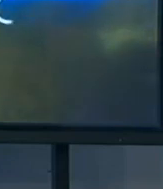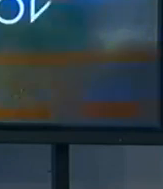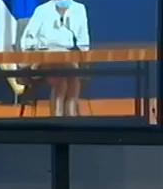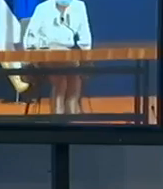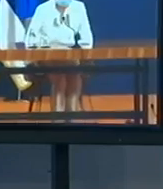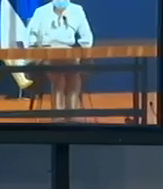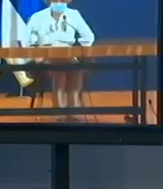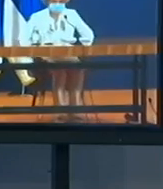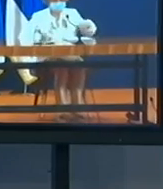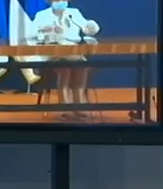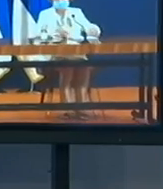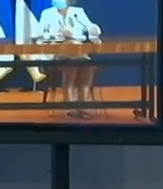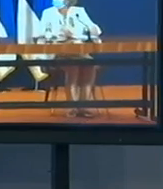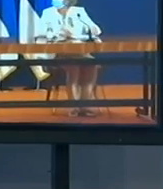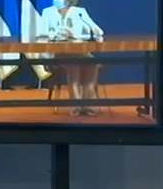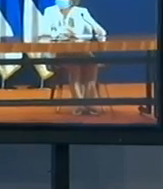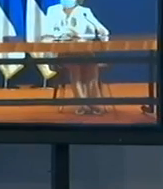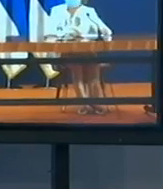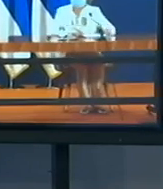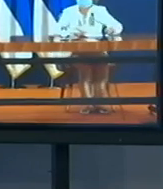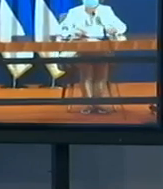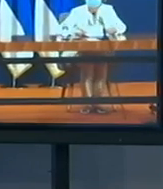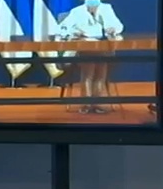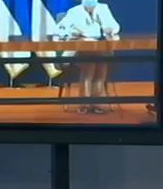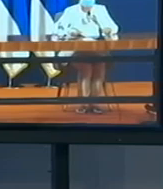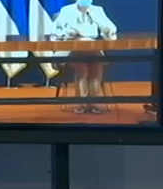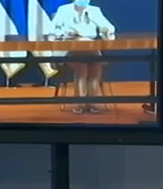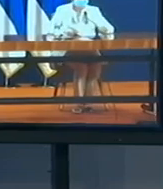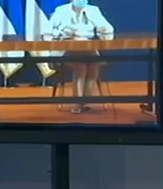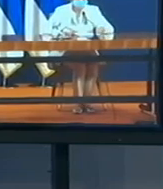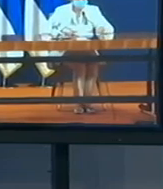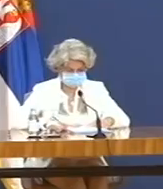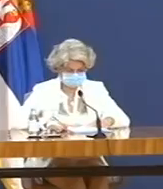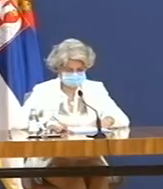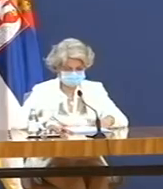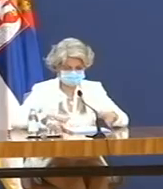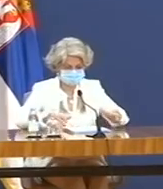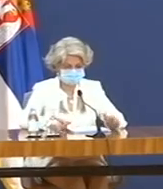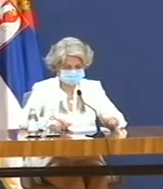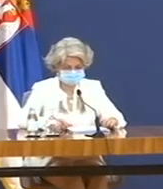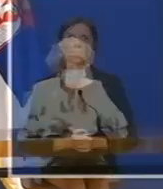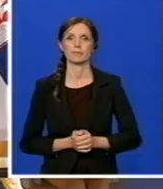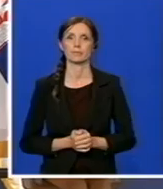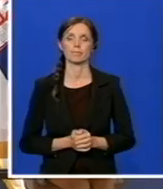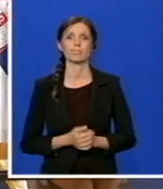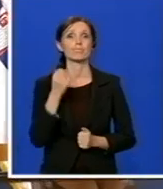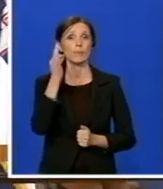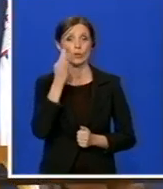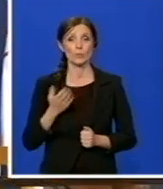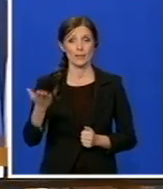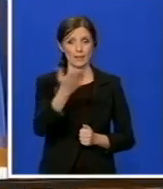u Palatu Srbije, gde počinje konferencija za novinare. Ministar Stepavčević da nam se obrati. Izvolite. Dobar dan